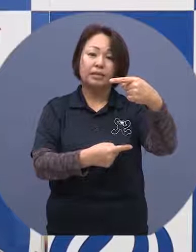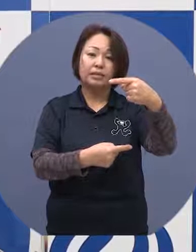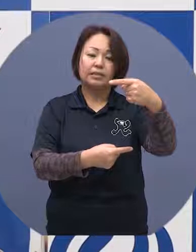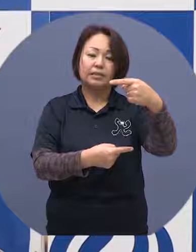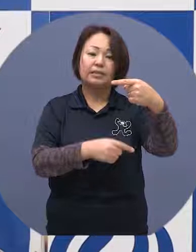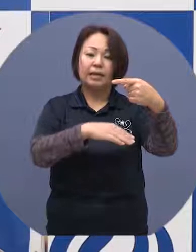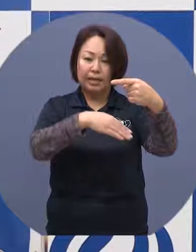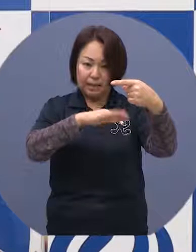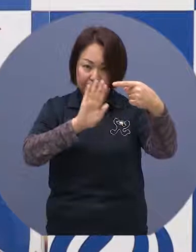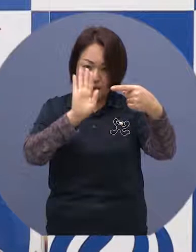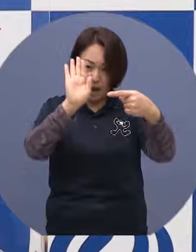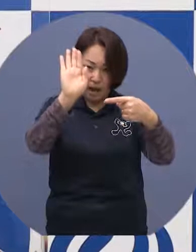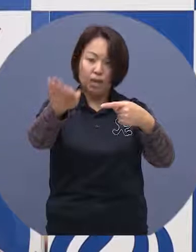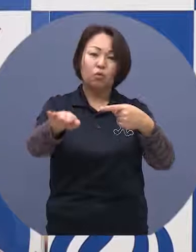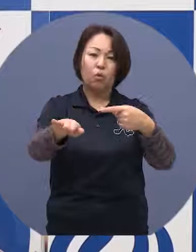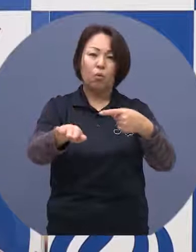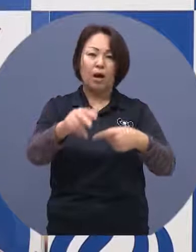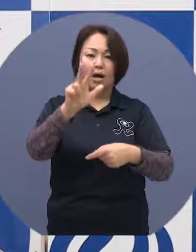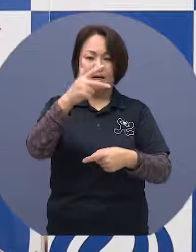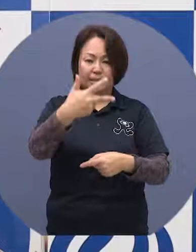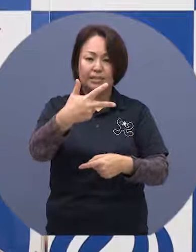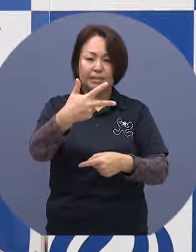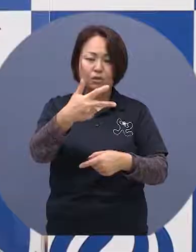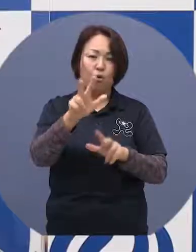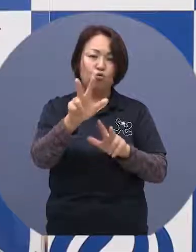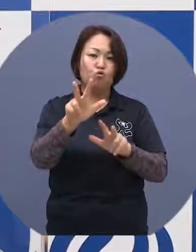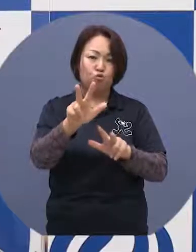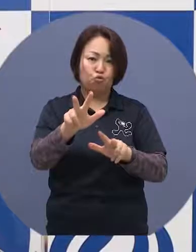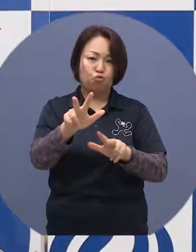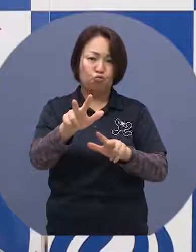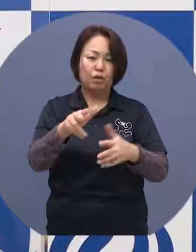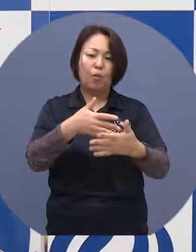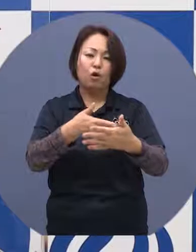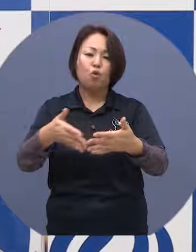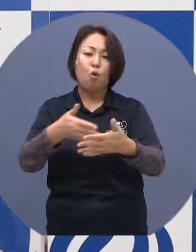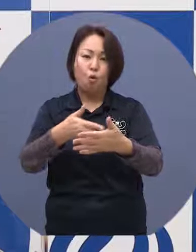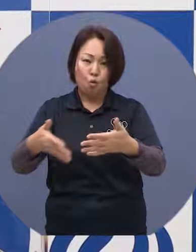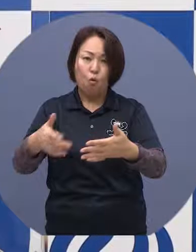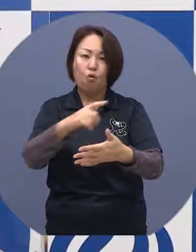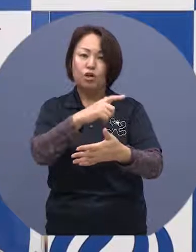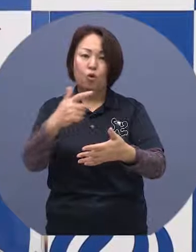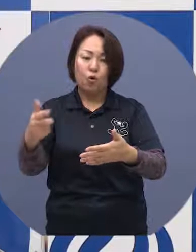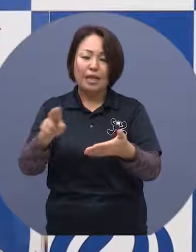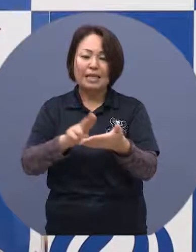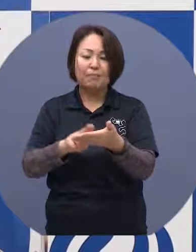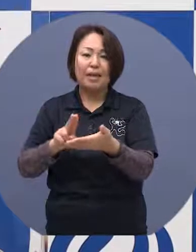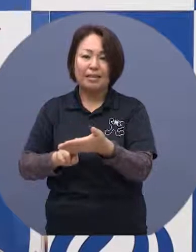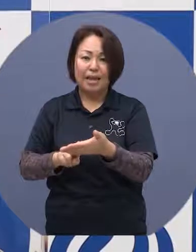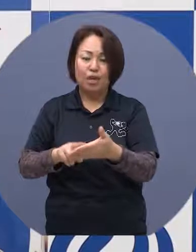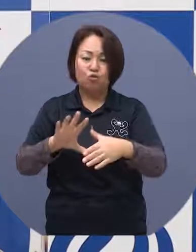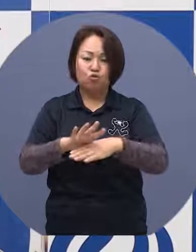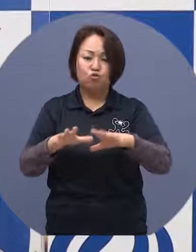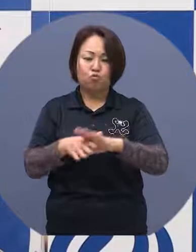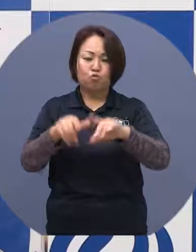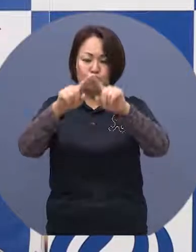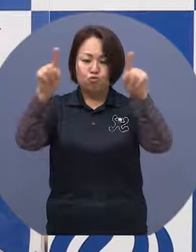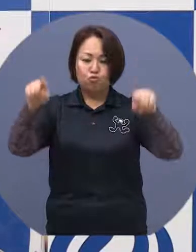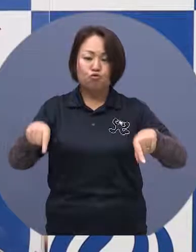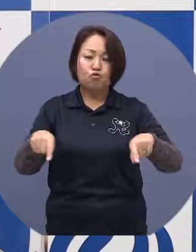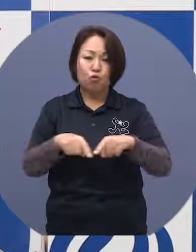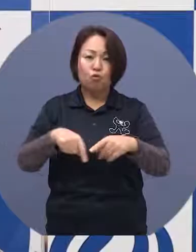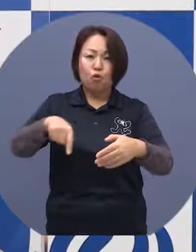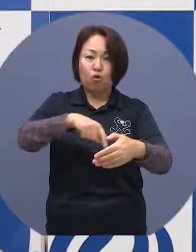規則や要項などで規定をしております文書のうち1